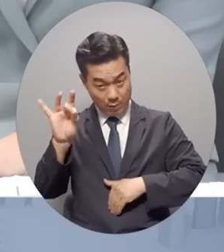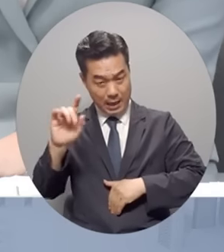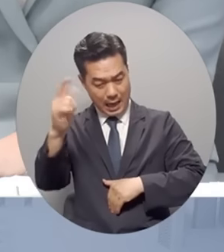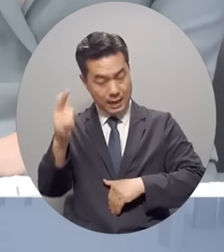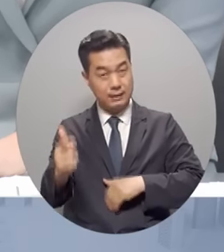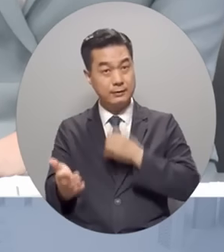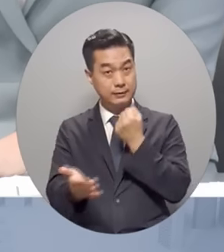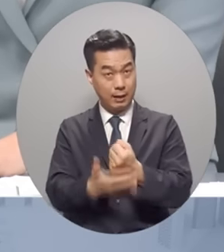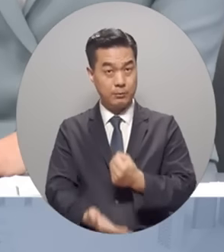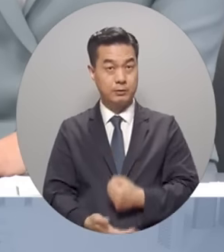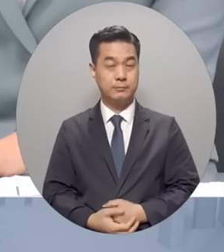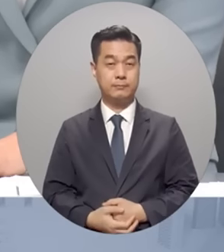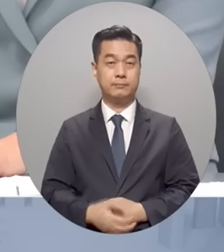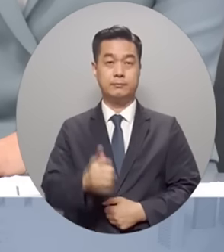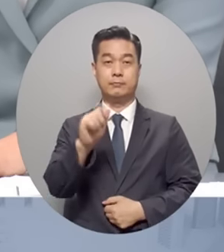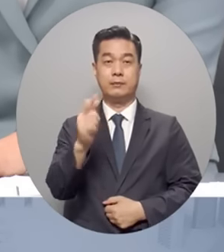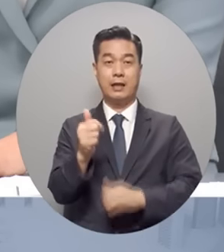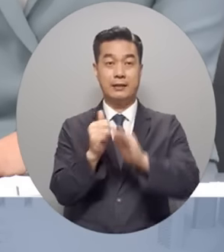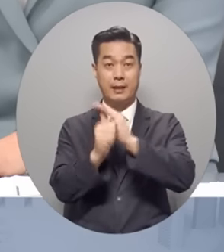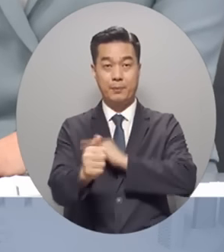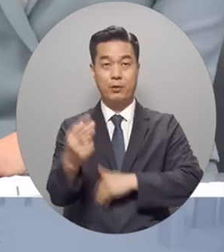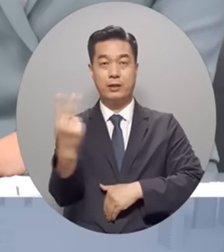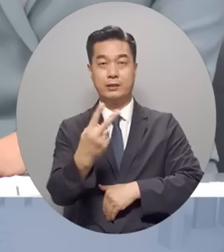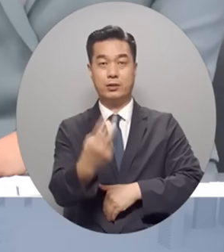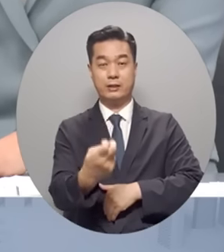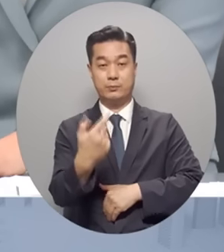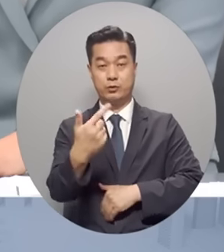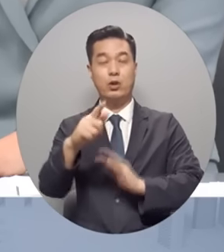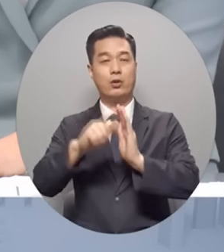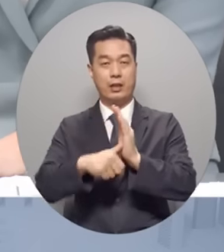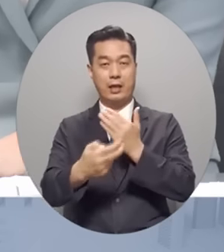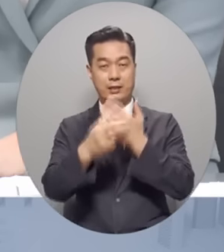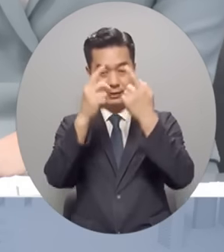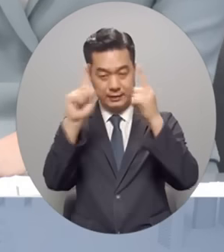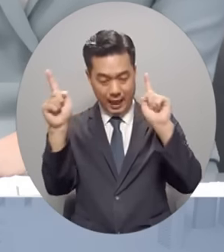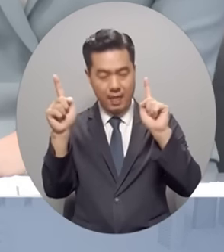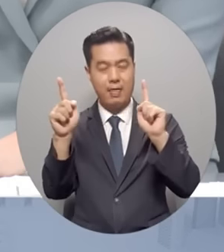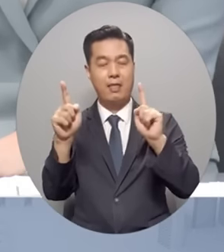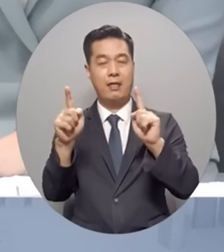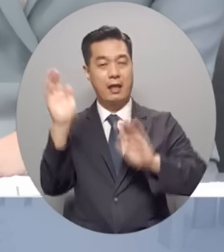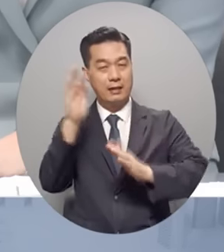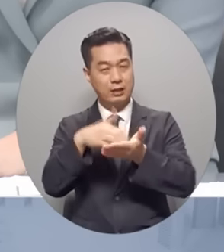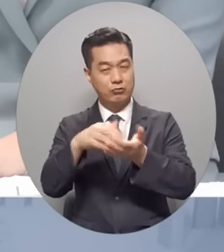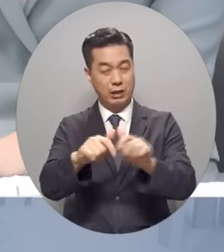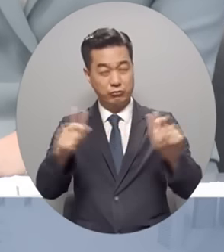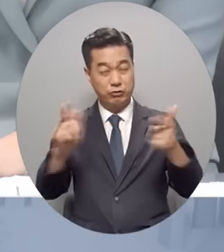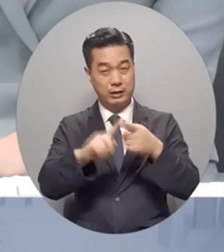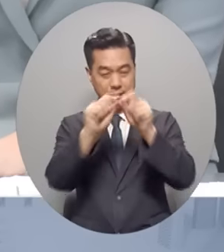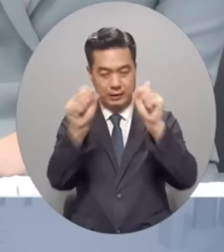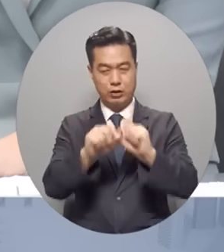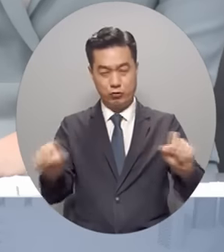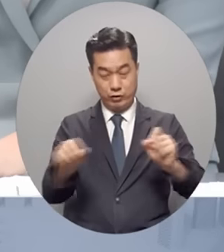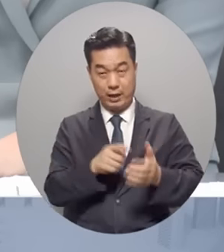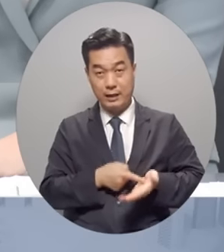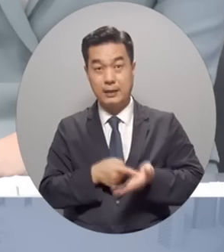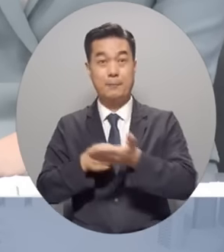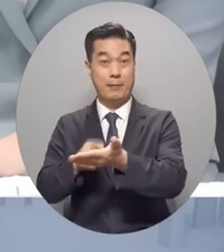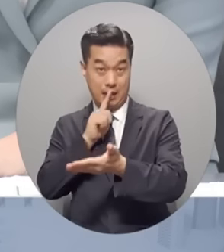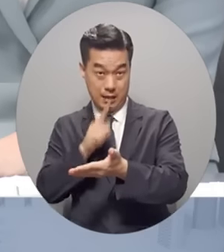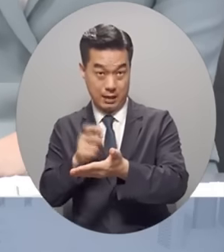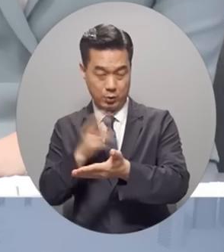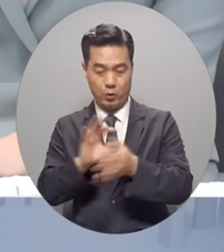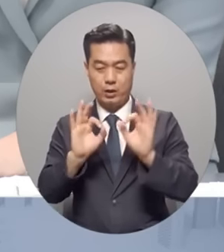때문입니다 한 대표가 202 6년도 의대정원 증원을 유예하고 의견을 전달한 사실 또 김경수지사